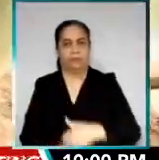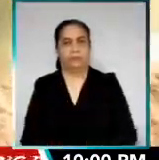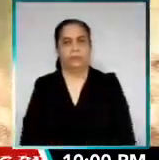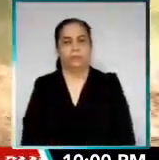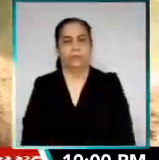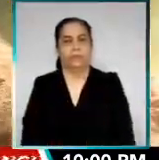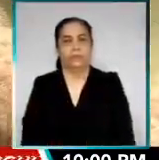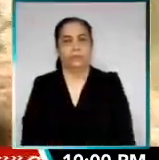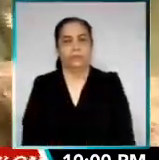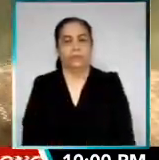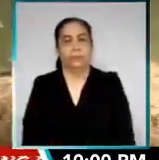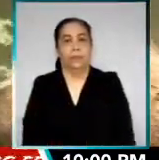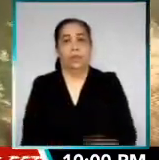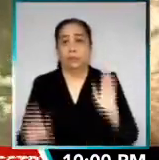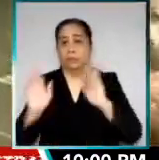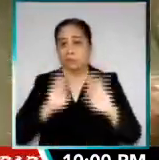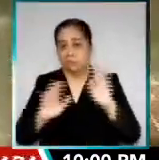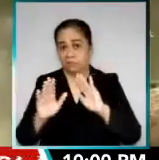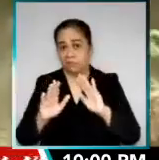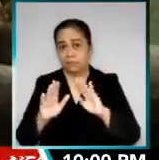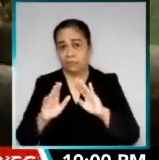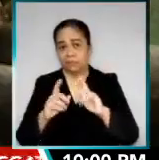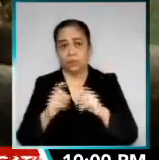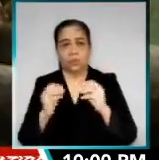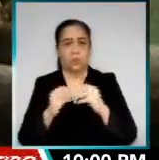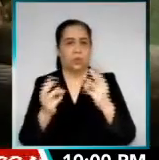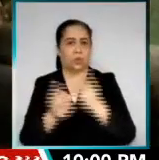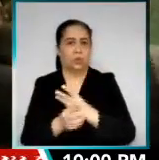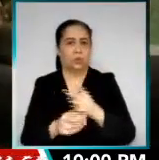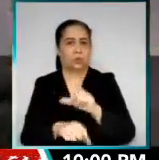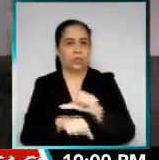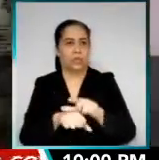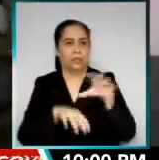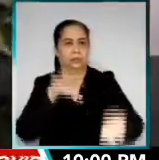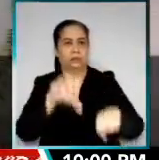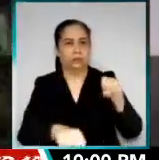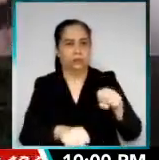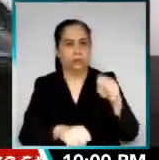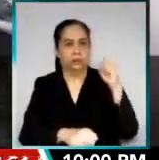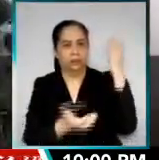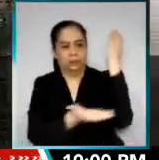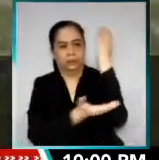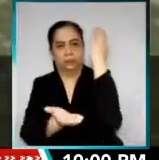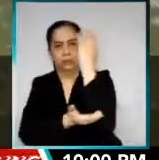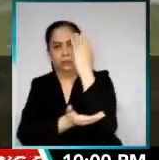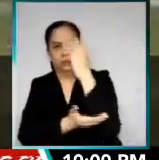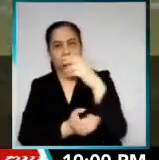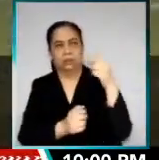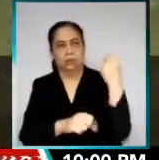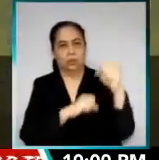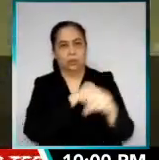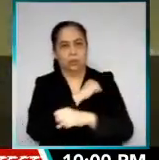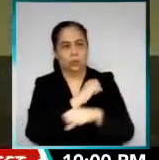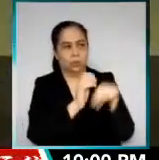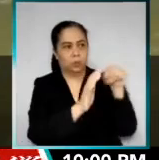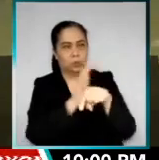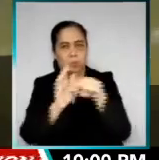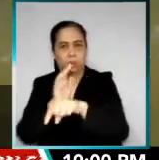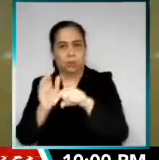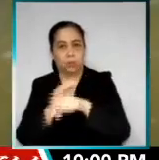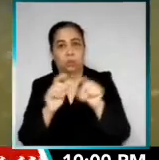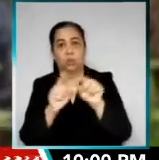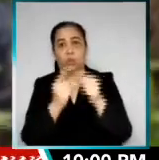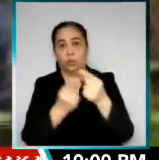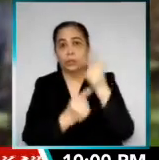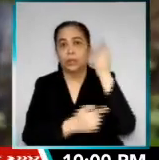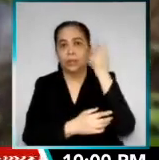problema. Ang problema, pinapalala pa ng land grabbing, illegal logging at poaching sa lugar. Kaya ang grupo ni KM nagsulong